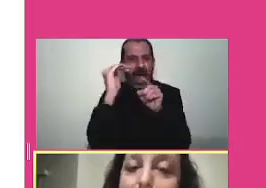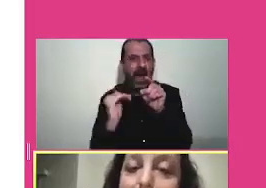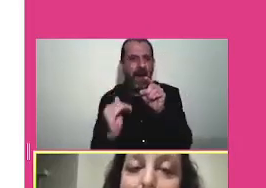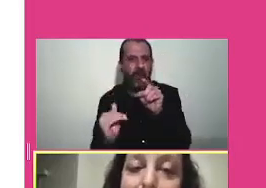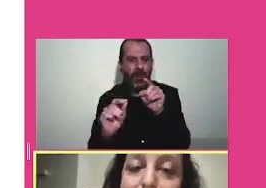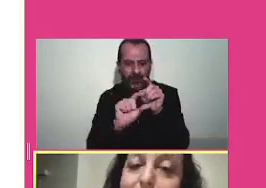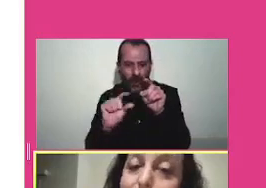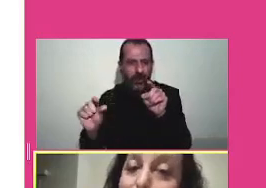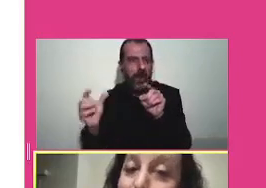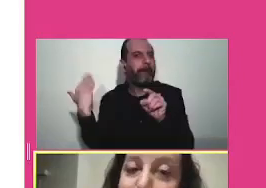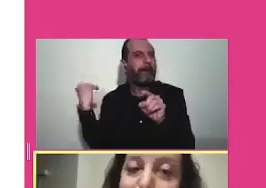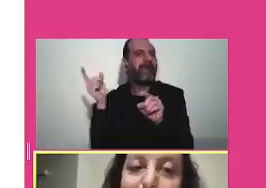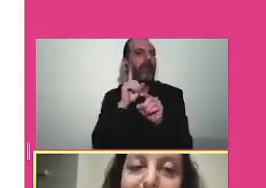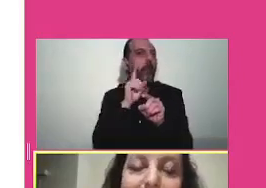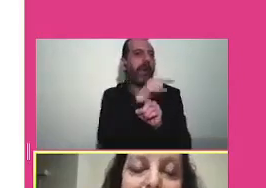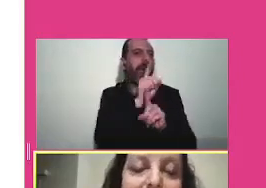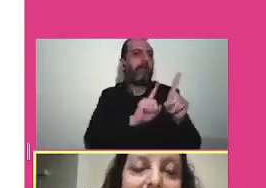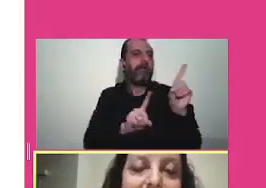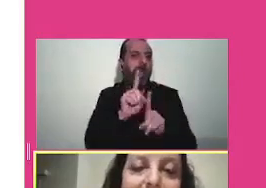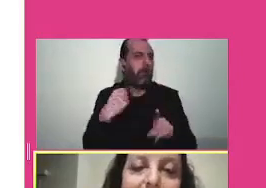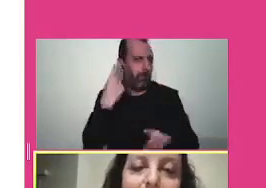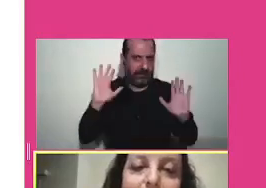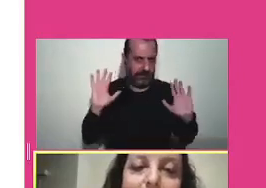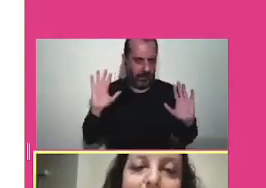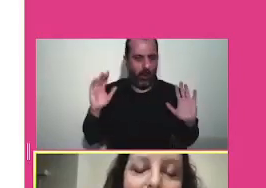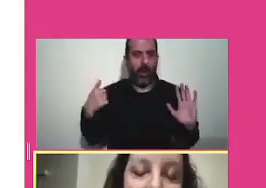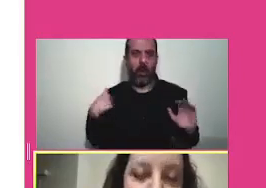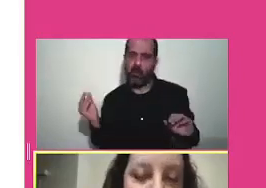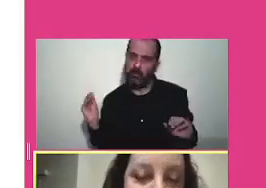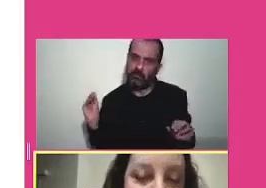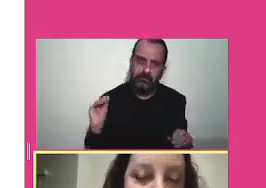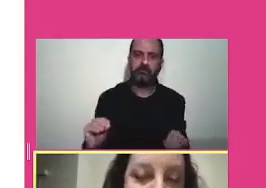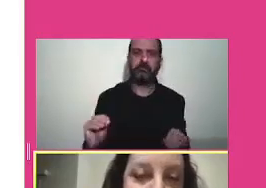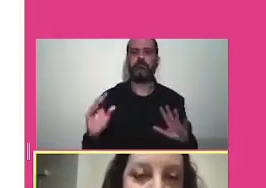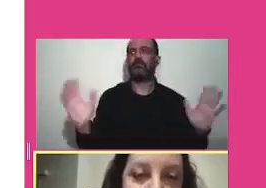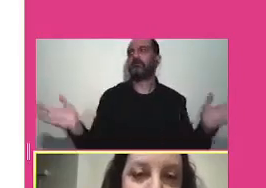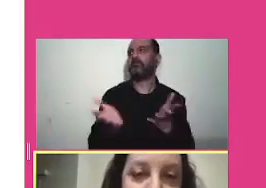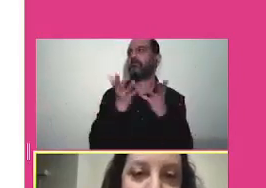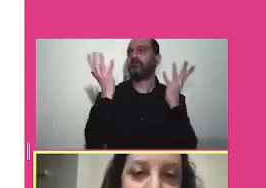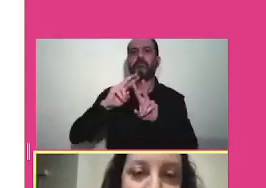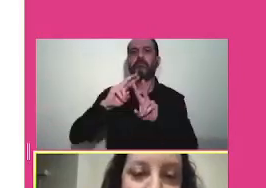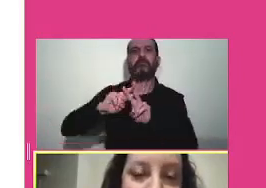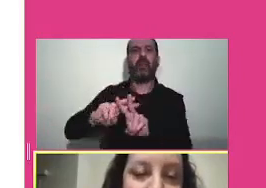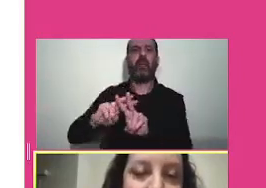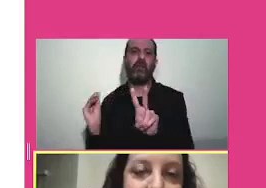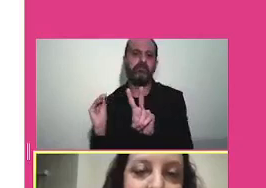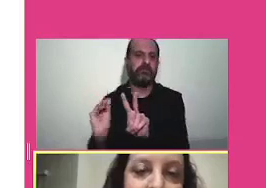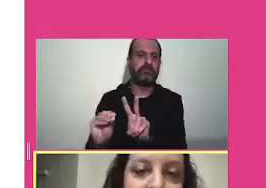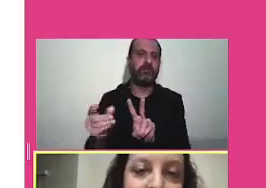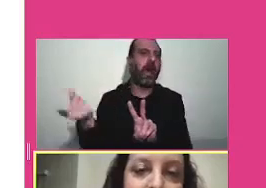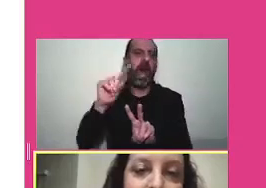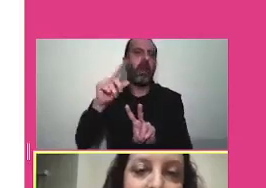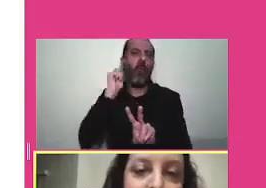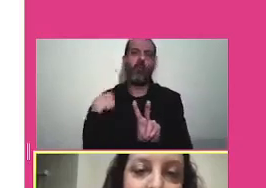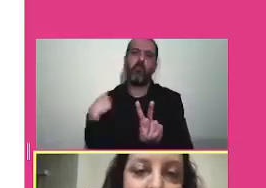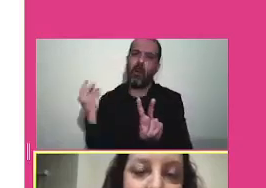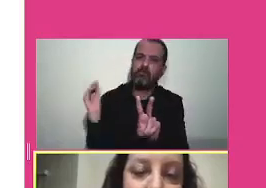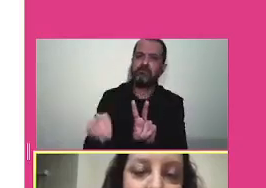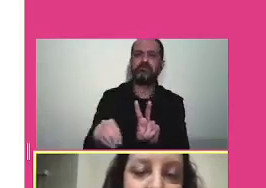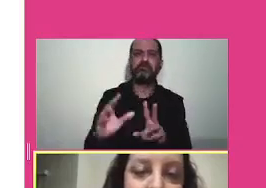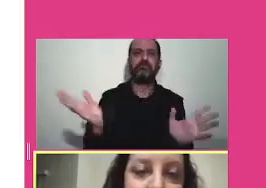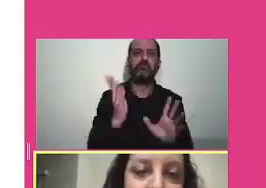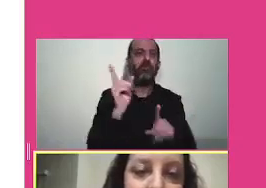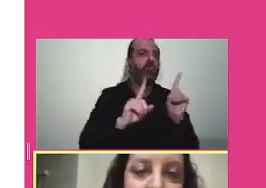την κοπέλα που δεν γνωρίζω εγώ προσωπικά, μπορώ να κάνω για παράδειγμα ένα άλλο tag. Κάνω